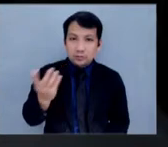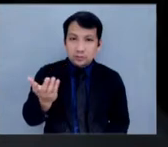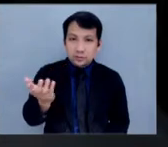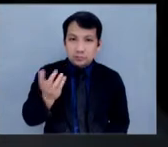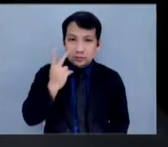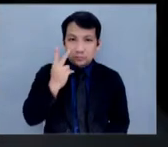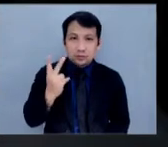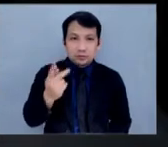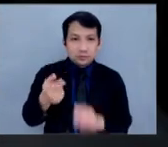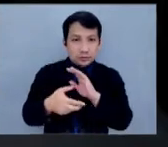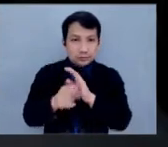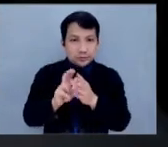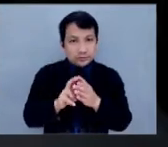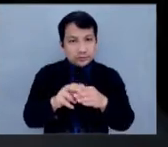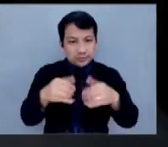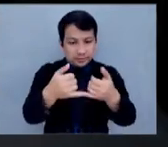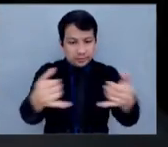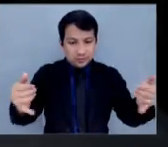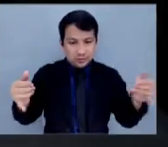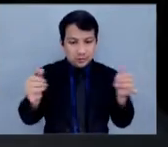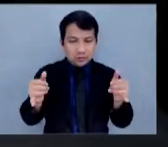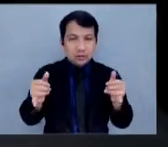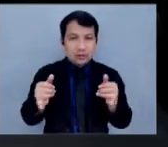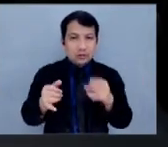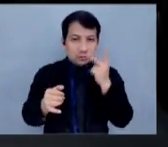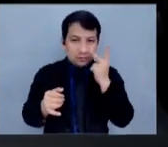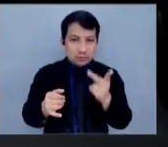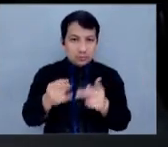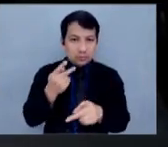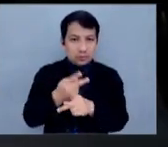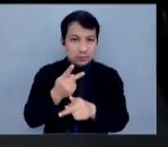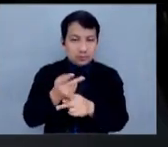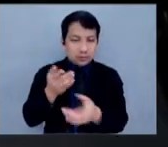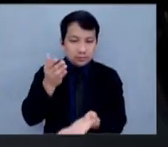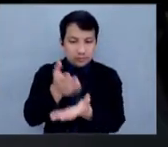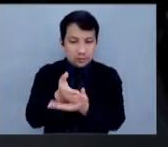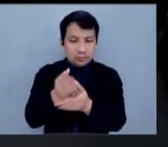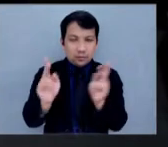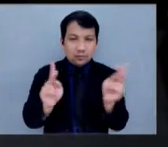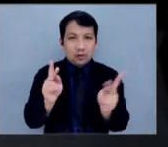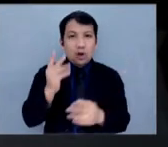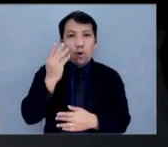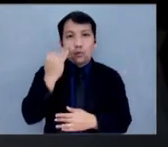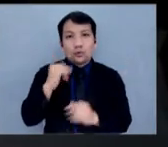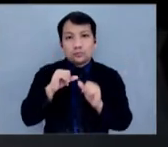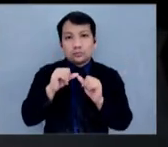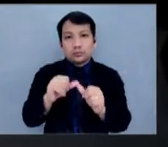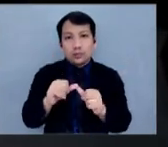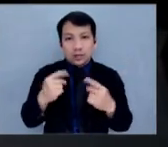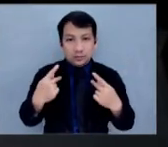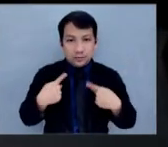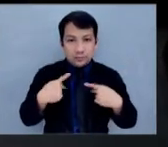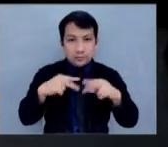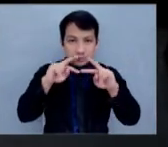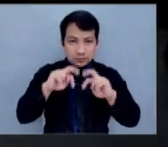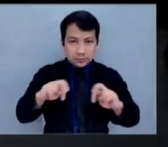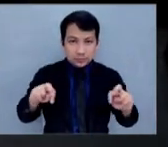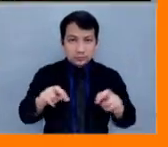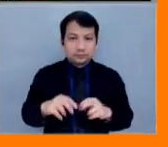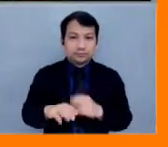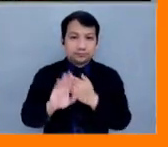itong kinurdon para mapreserba at maiwasan na ang pagpunta ng mga tao sa lugar dahil patuloy yung isasagawa nilang investigasyon. Balik sa iyo,